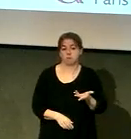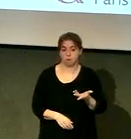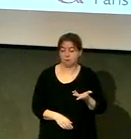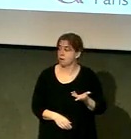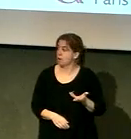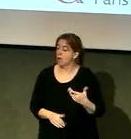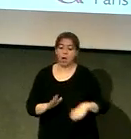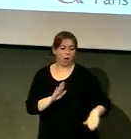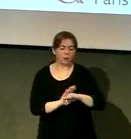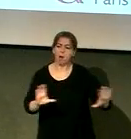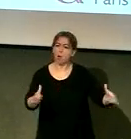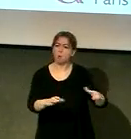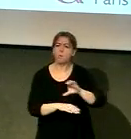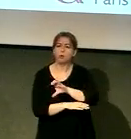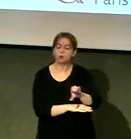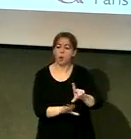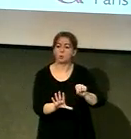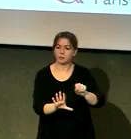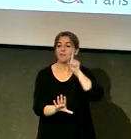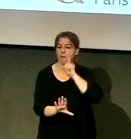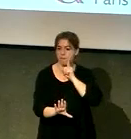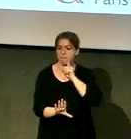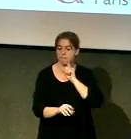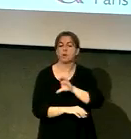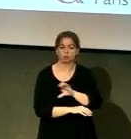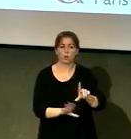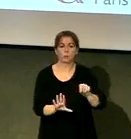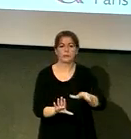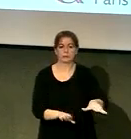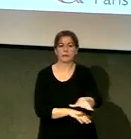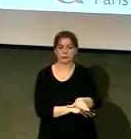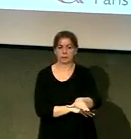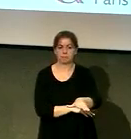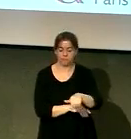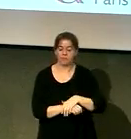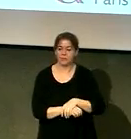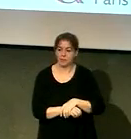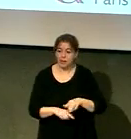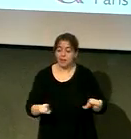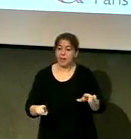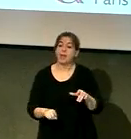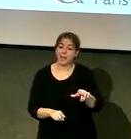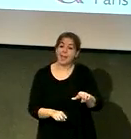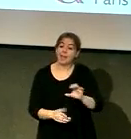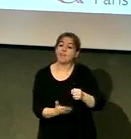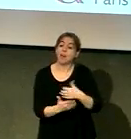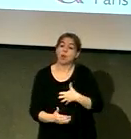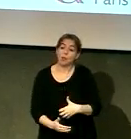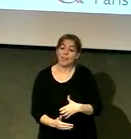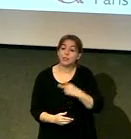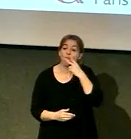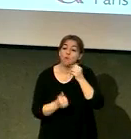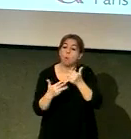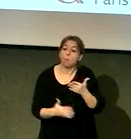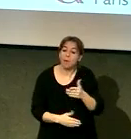avait 170 femmes dans notre échantillon, et 160 fumaient encore à la fin de la grossesse. Ça veut dire